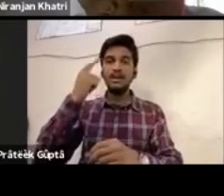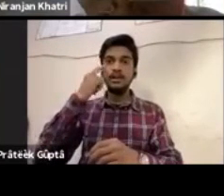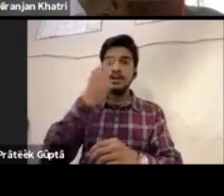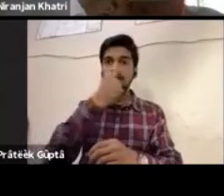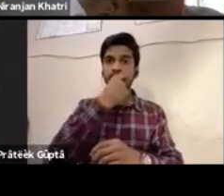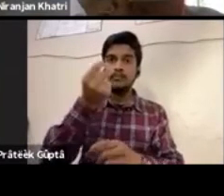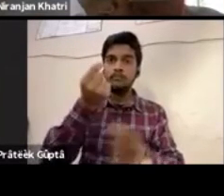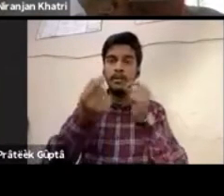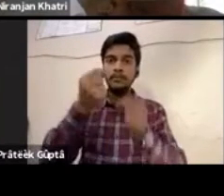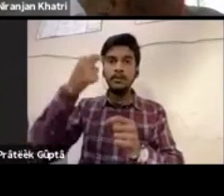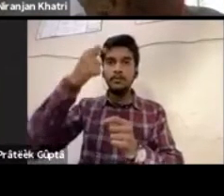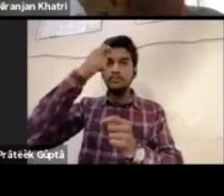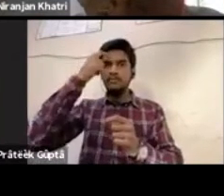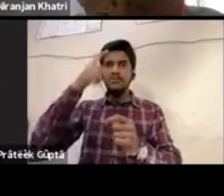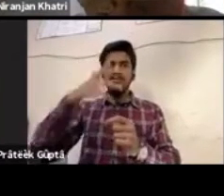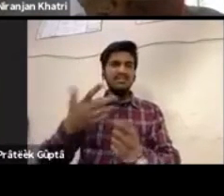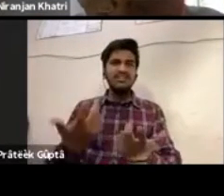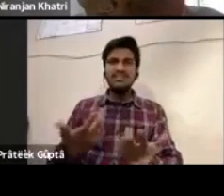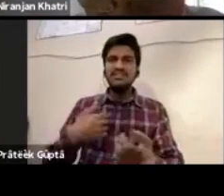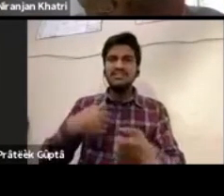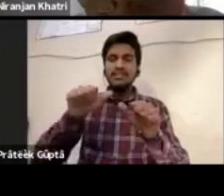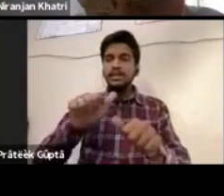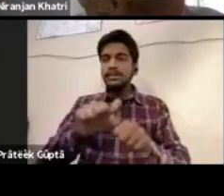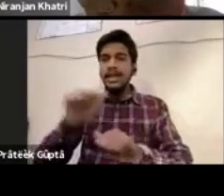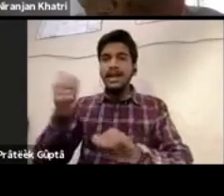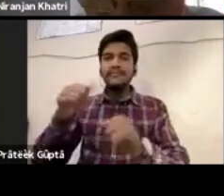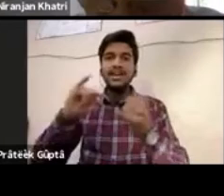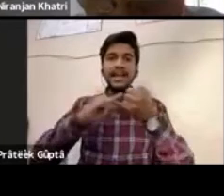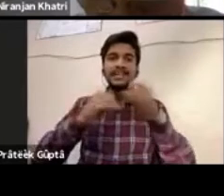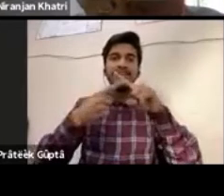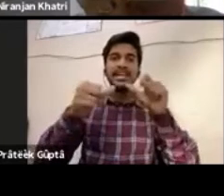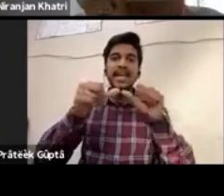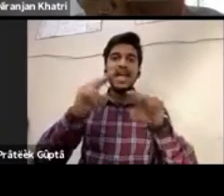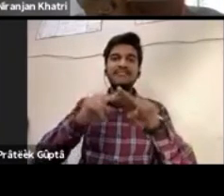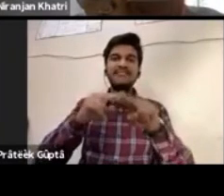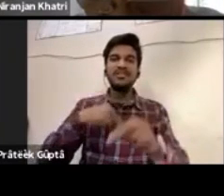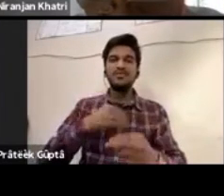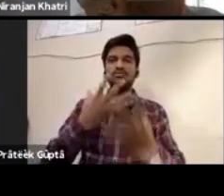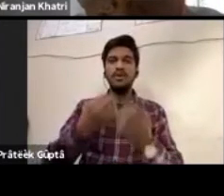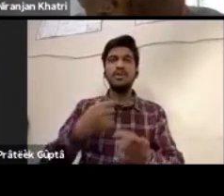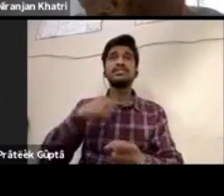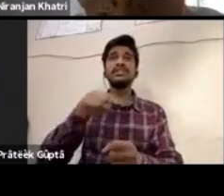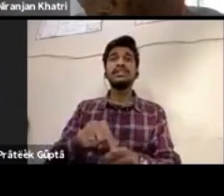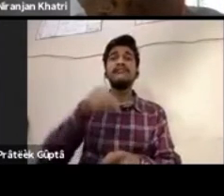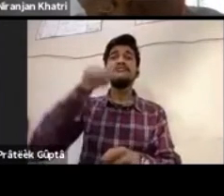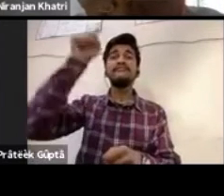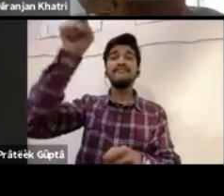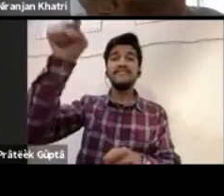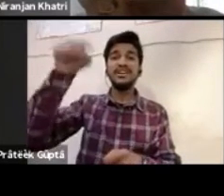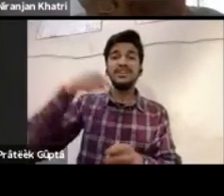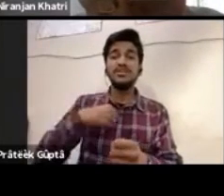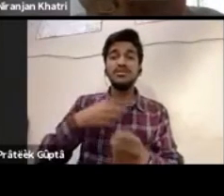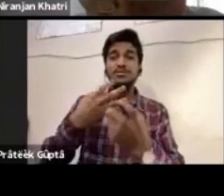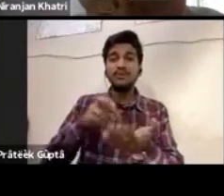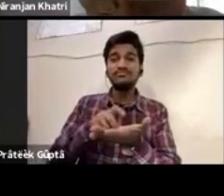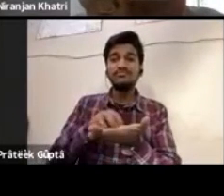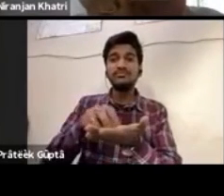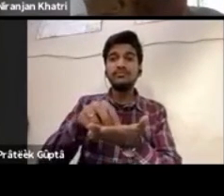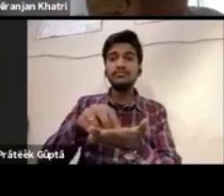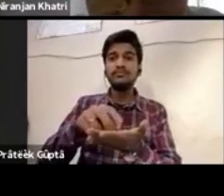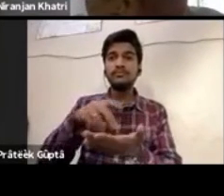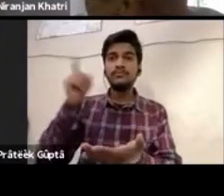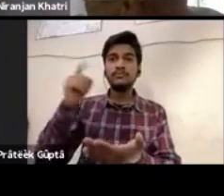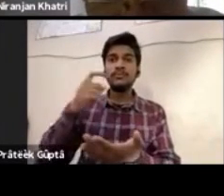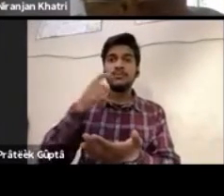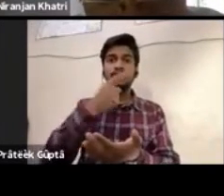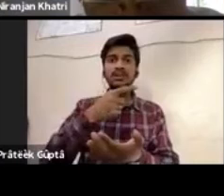थे स्टाफ से, मैंने उनको बोला मुझे यहां से यहां जाना है. दे एंड देयर दे कांट दे डोंट कॉल पीपल डिसेबल्ड, दे